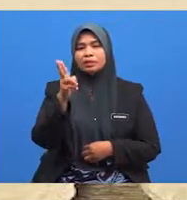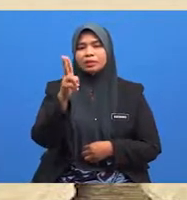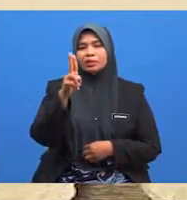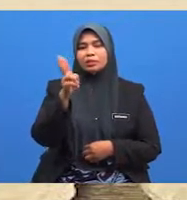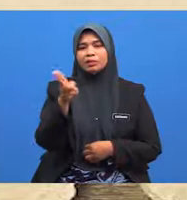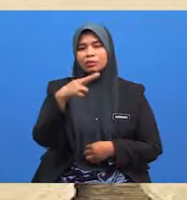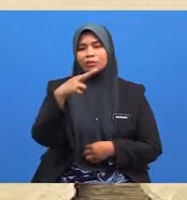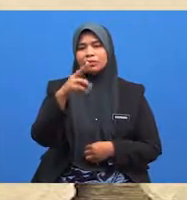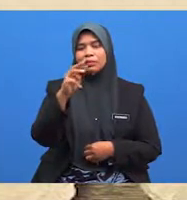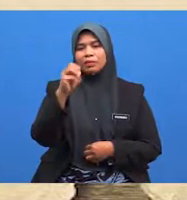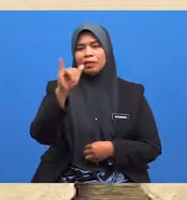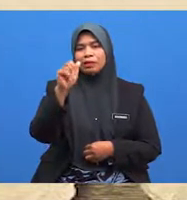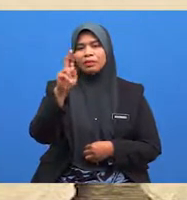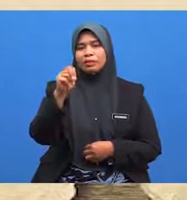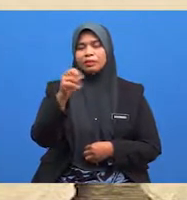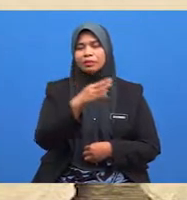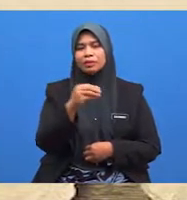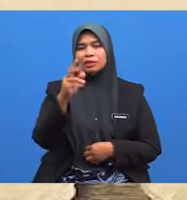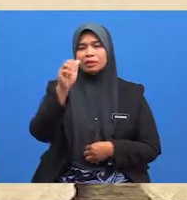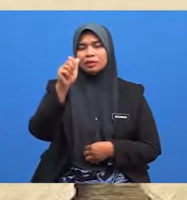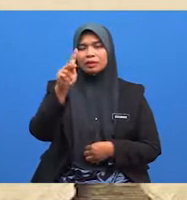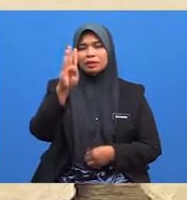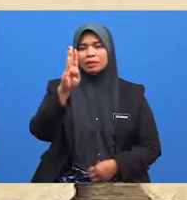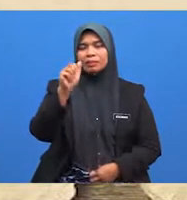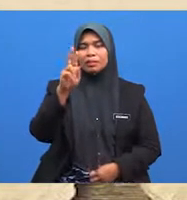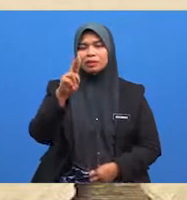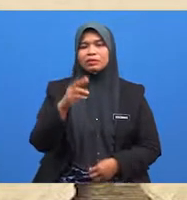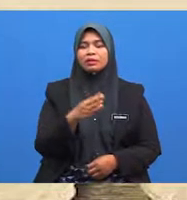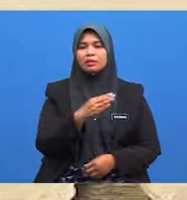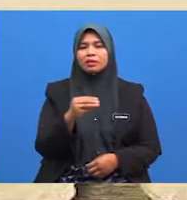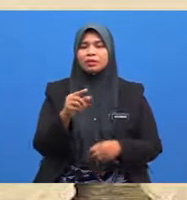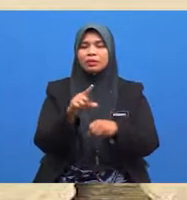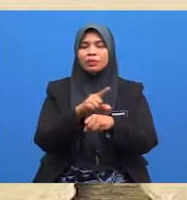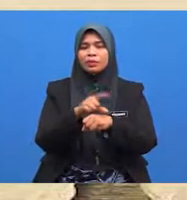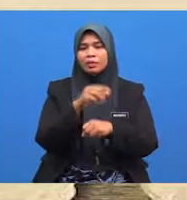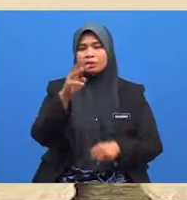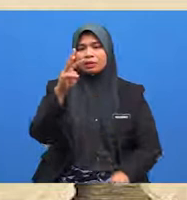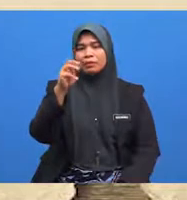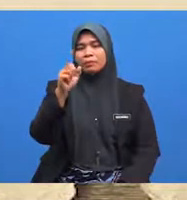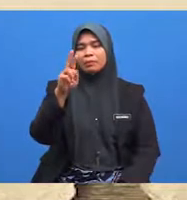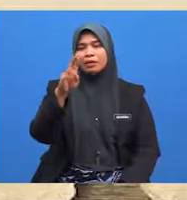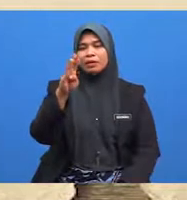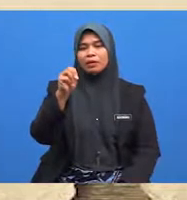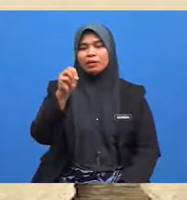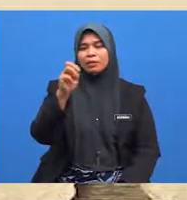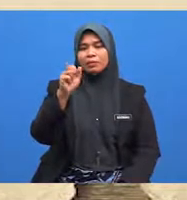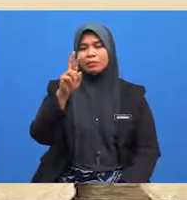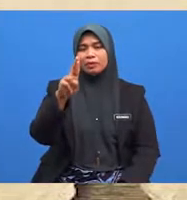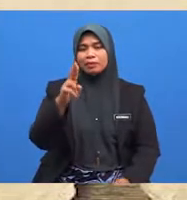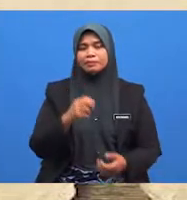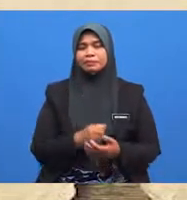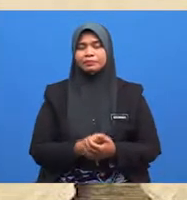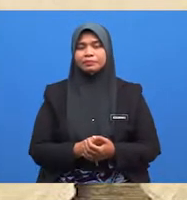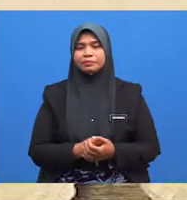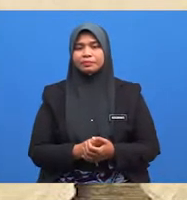zaman Maharaja Babur, Maharaja Humayun dan Maharaja Akbar.